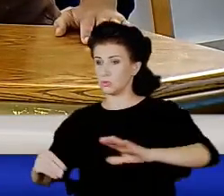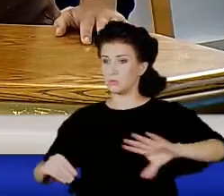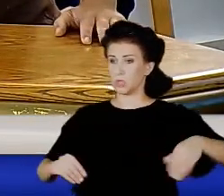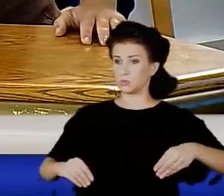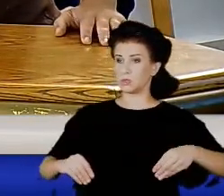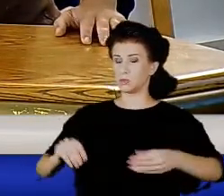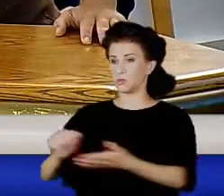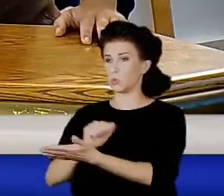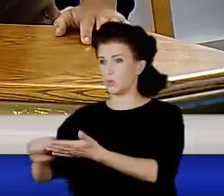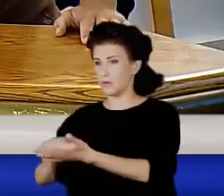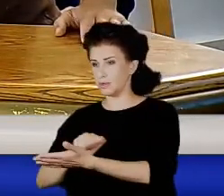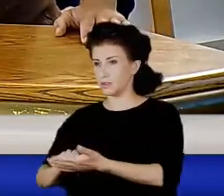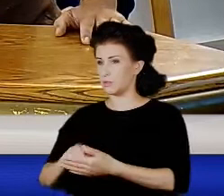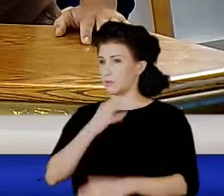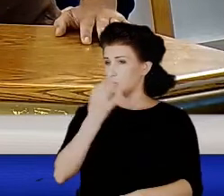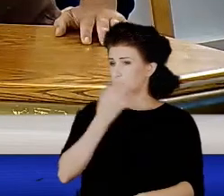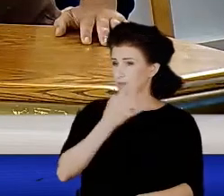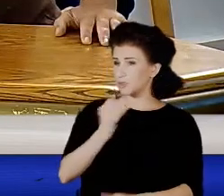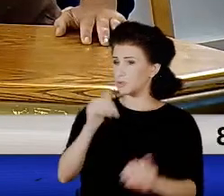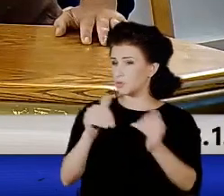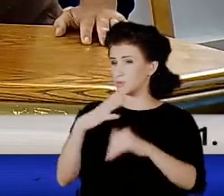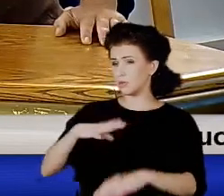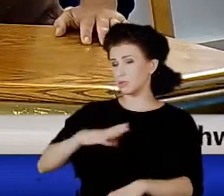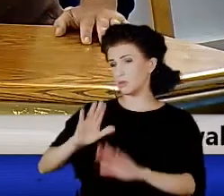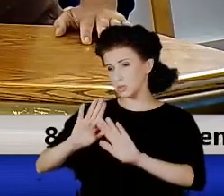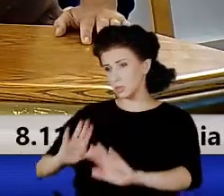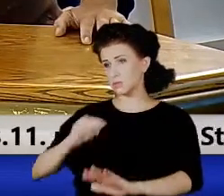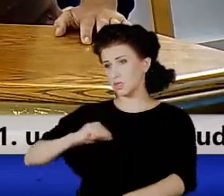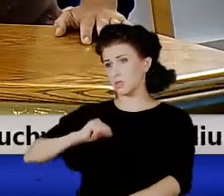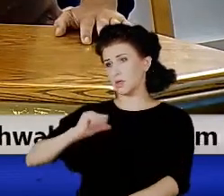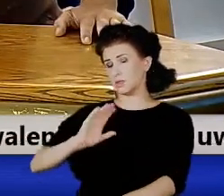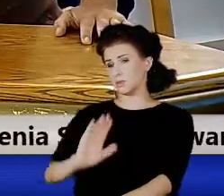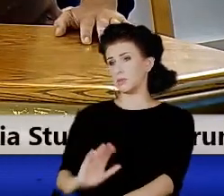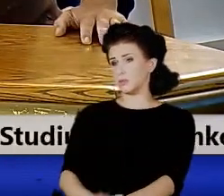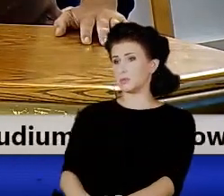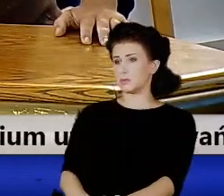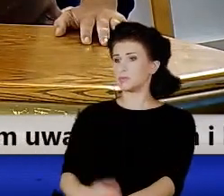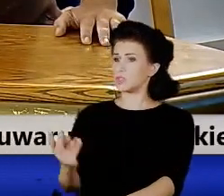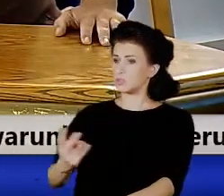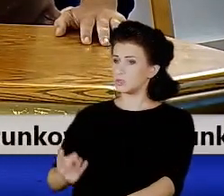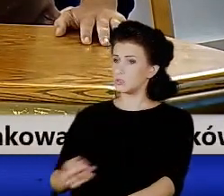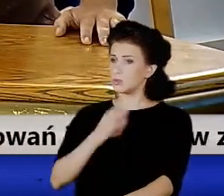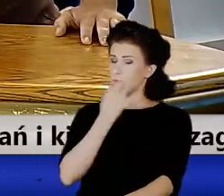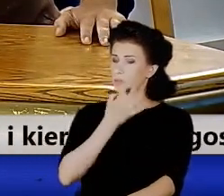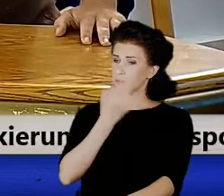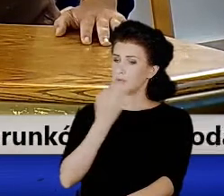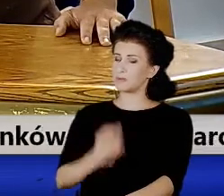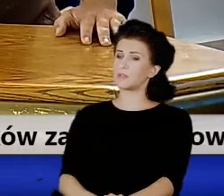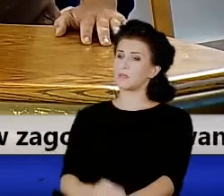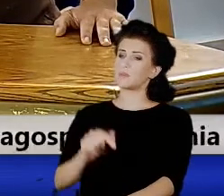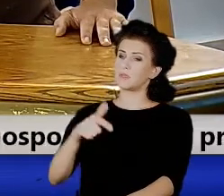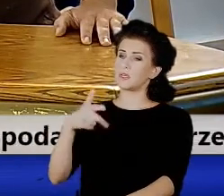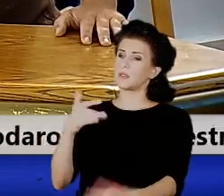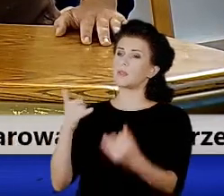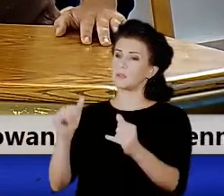I poprawki dotyczące górek nie są jedynymi, które warto zaakceptować. Warto je po prostu przeczytać, bo jest wiele